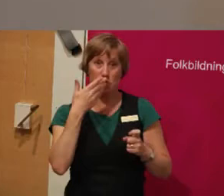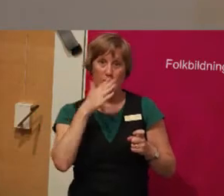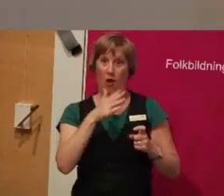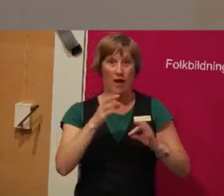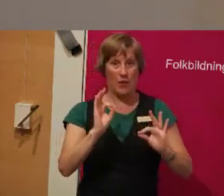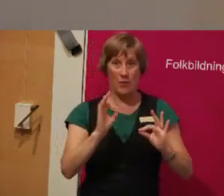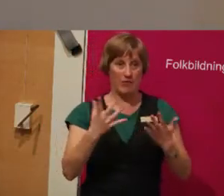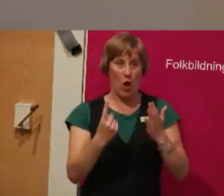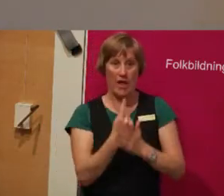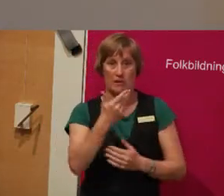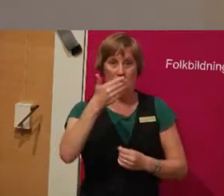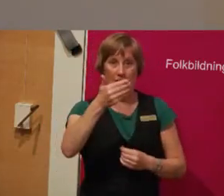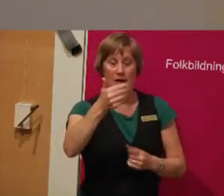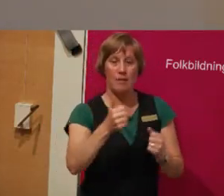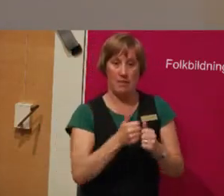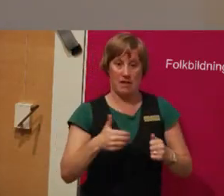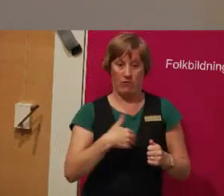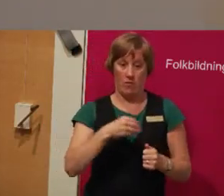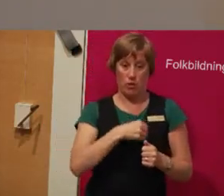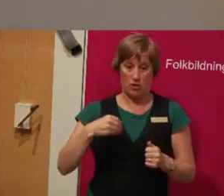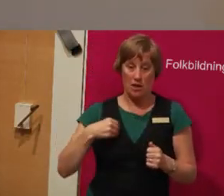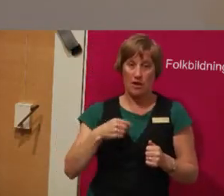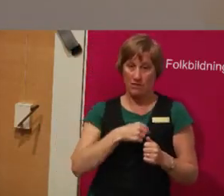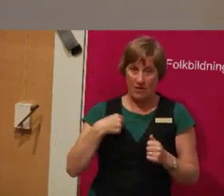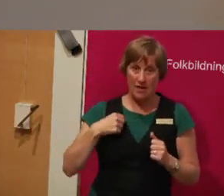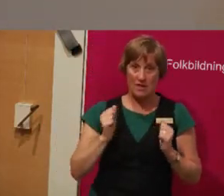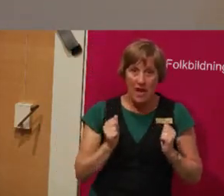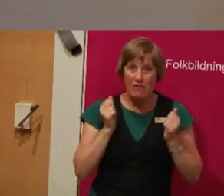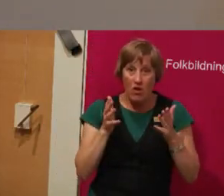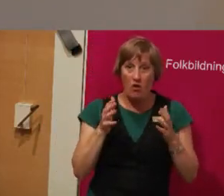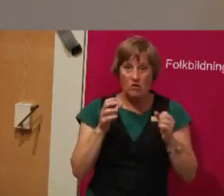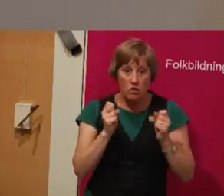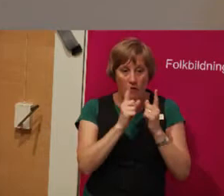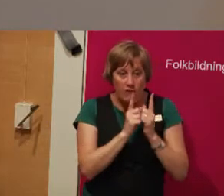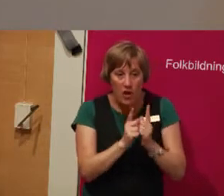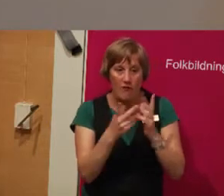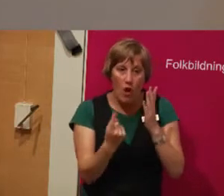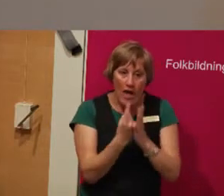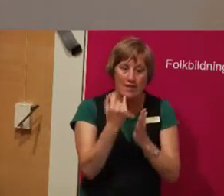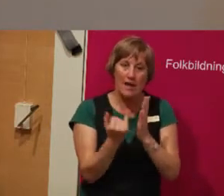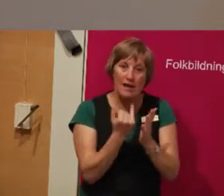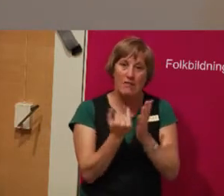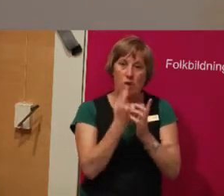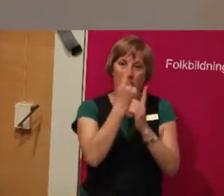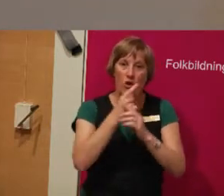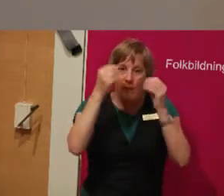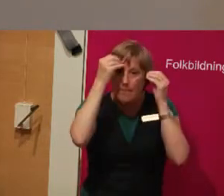men det vi absolut kommer att göra på vår myndighet är att titta på vad som händer i folkbildningen. Försöka se vad är det för trender, försöka spana i